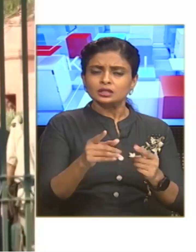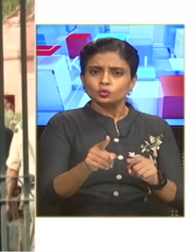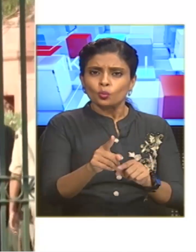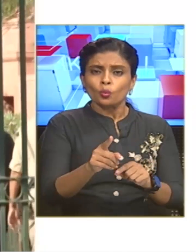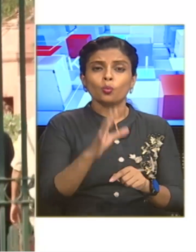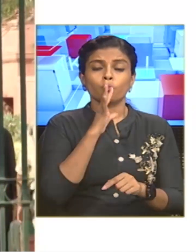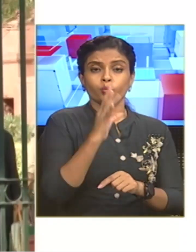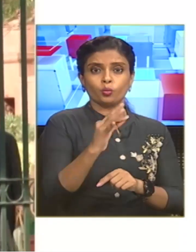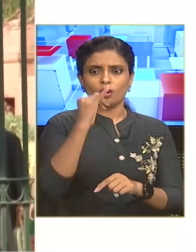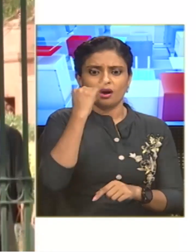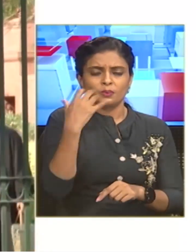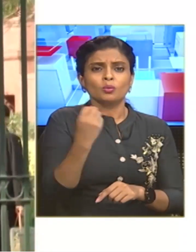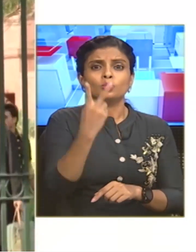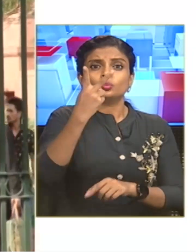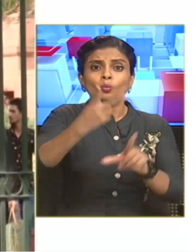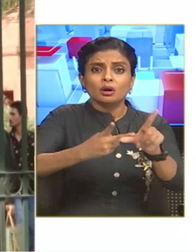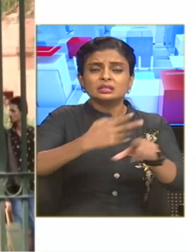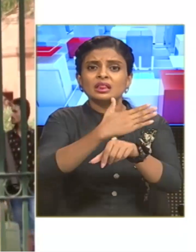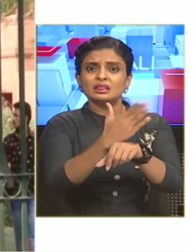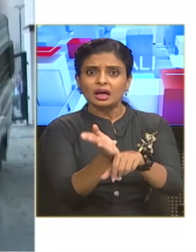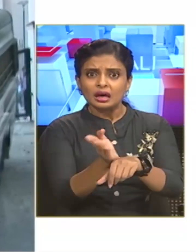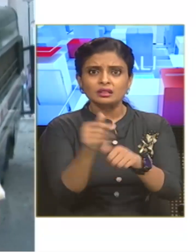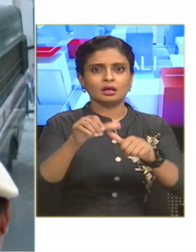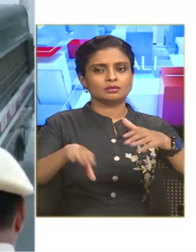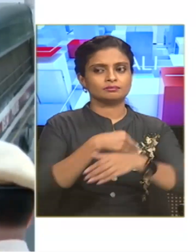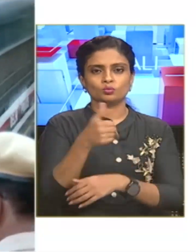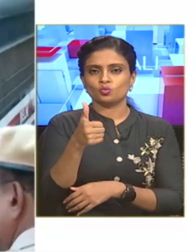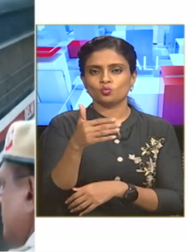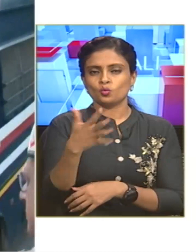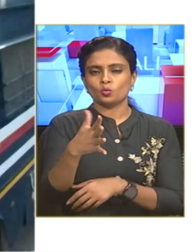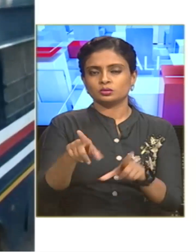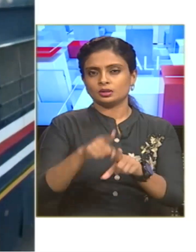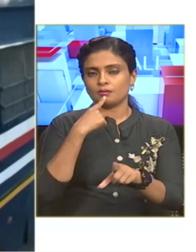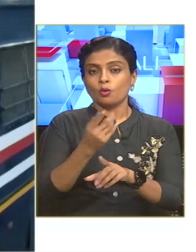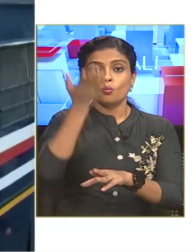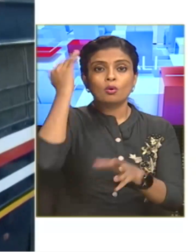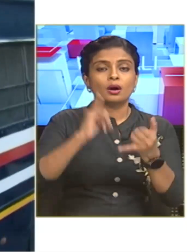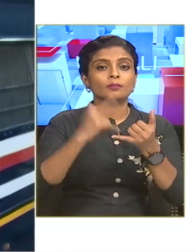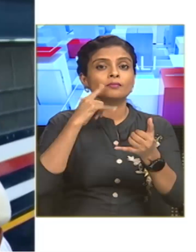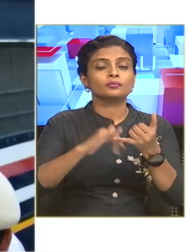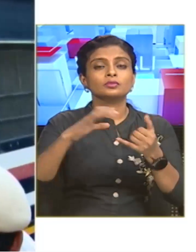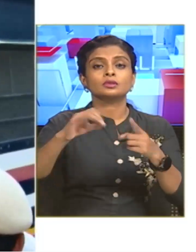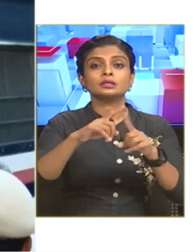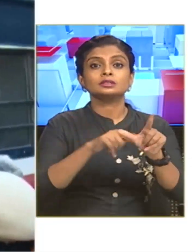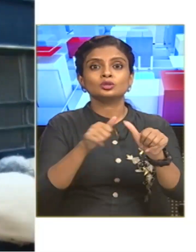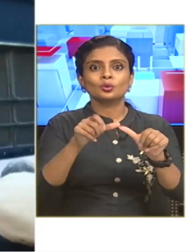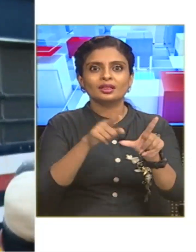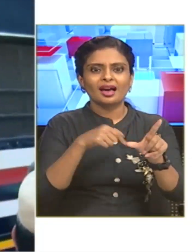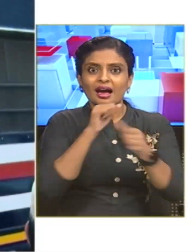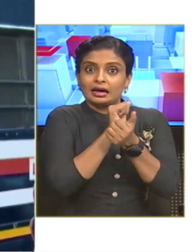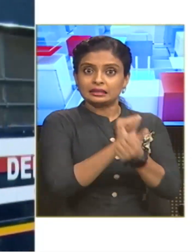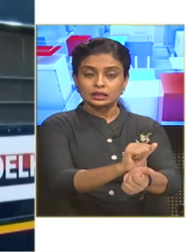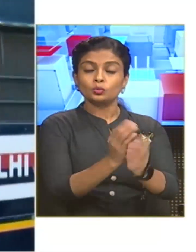അന്വേഷണ ഏജൻസിക്ക് ചേർന്നതല്ലെന്നും കോടതി വ്യക്തമാക്കി സിസോദിയയുടെ അറസ്റ്റിനു മുമ്പ് മുതലുള്ള കേസ് ഫയലുകൾ ഹാജരാക്കാനും